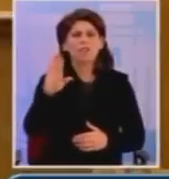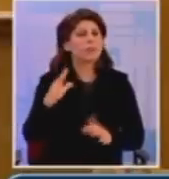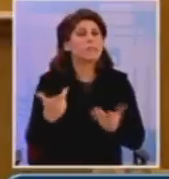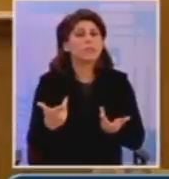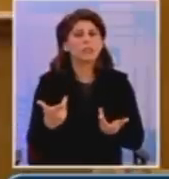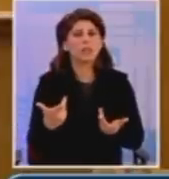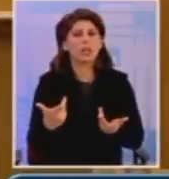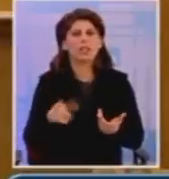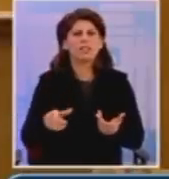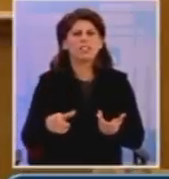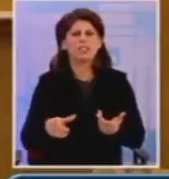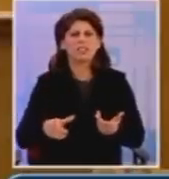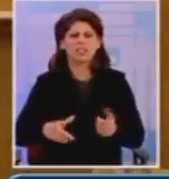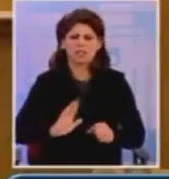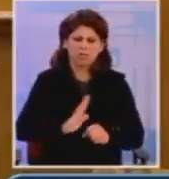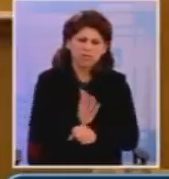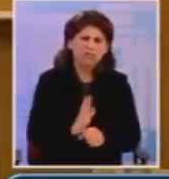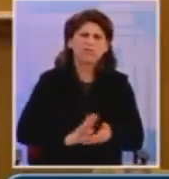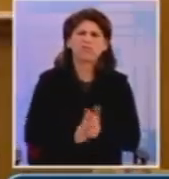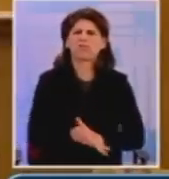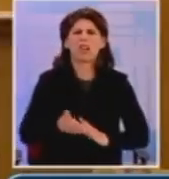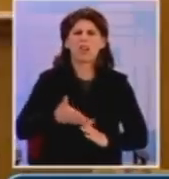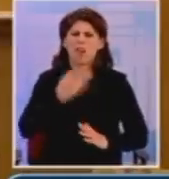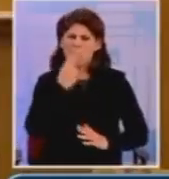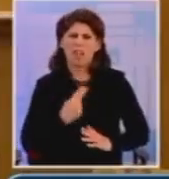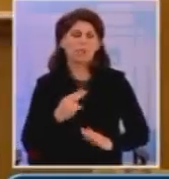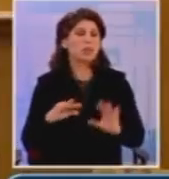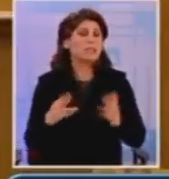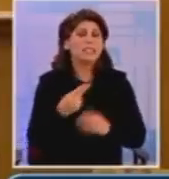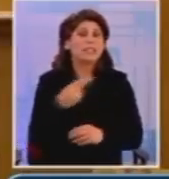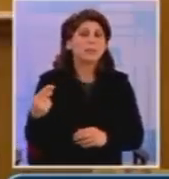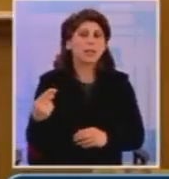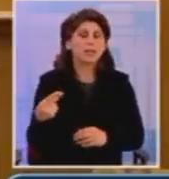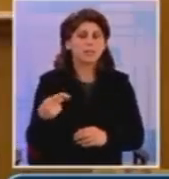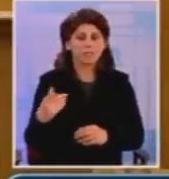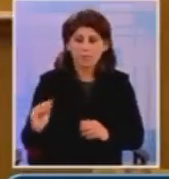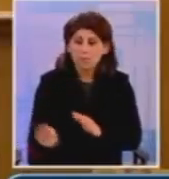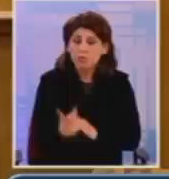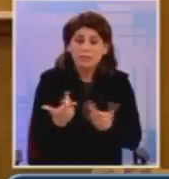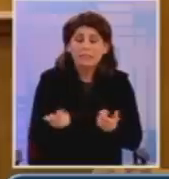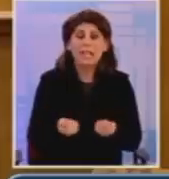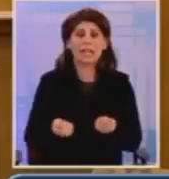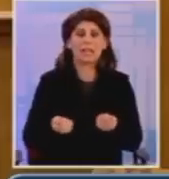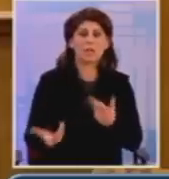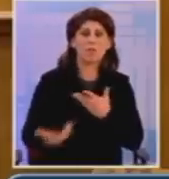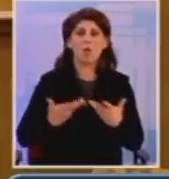σημαίνει φασισμός και τι έφερε στην σύγχρονη ευρωπαϊκή